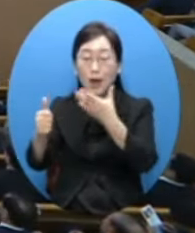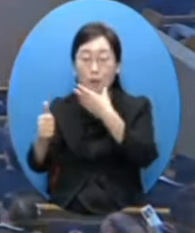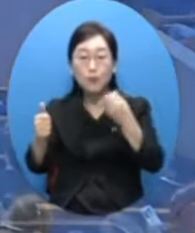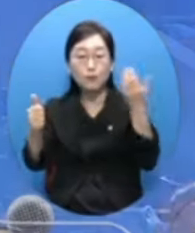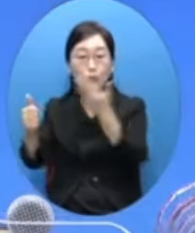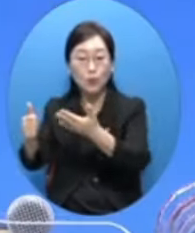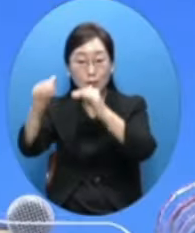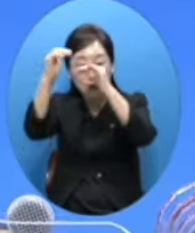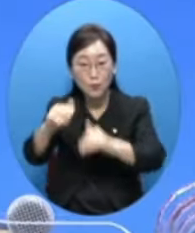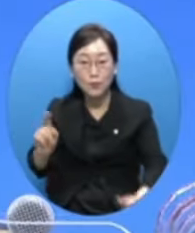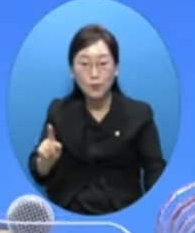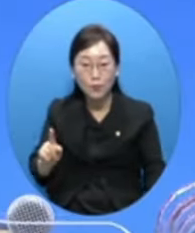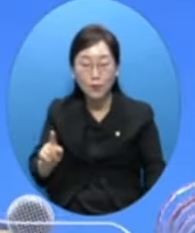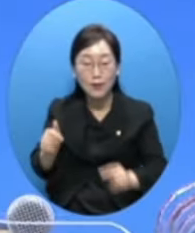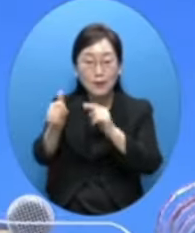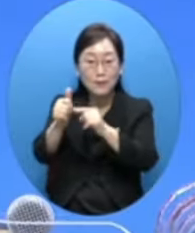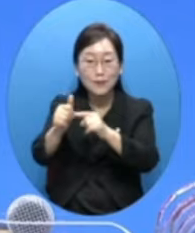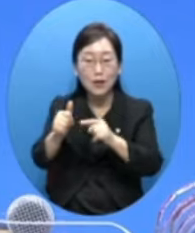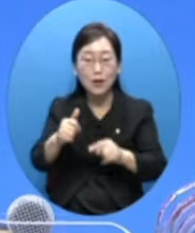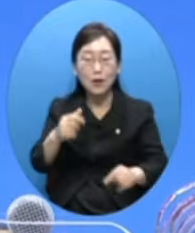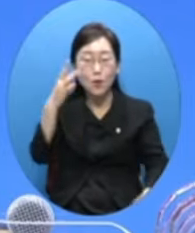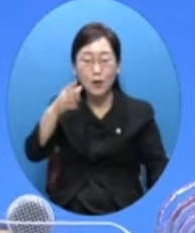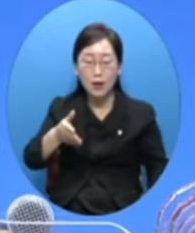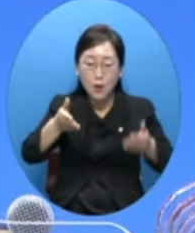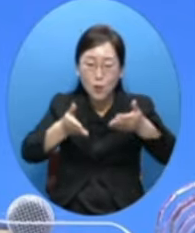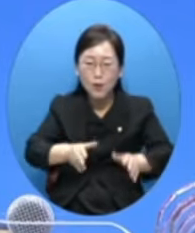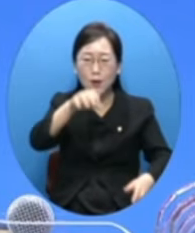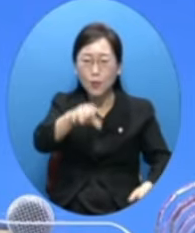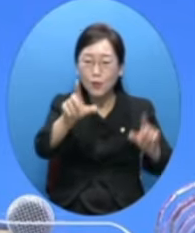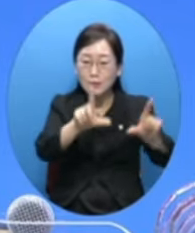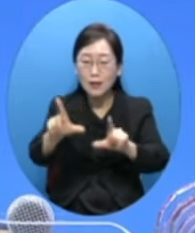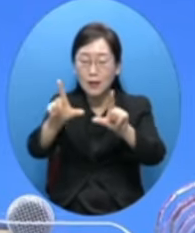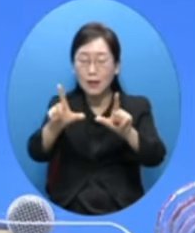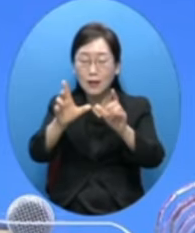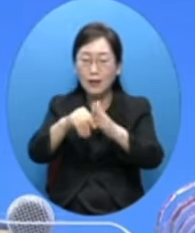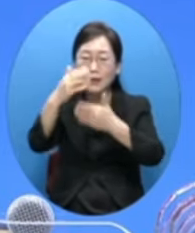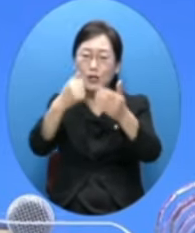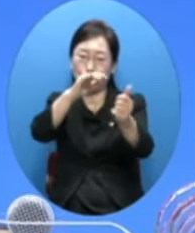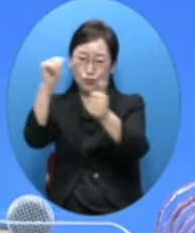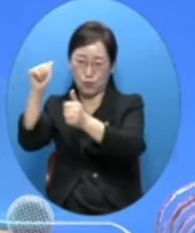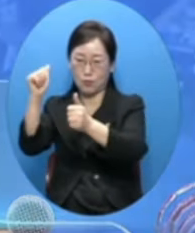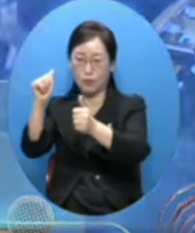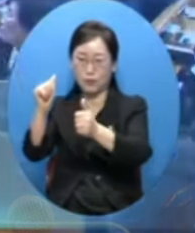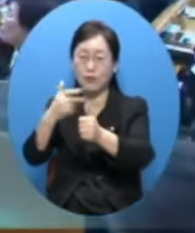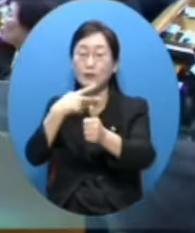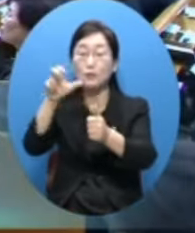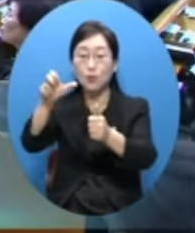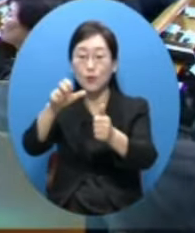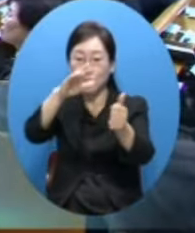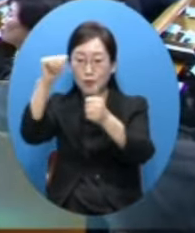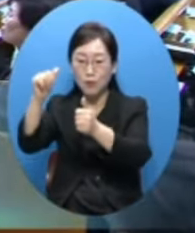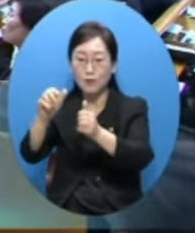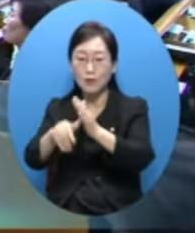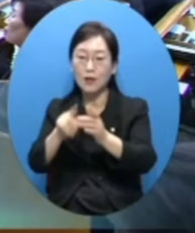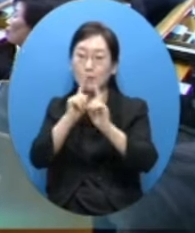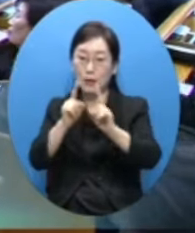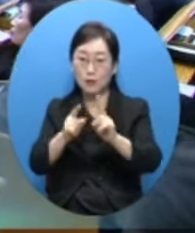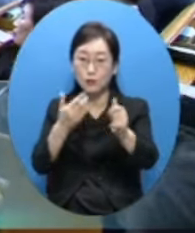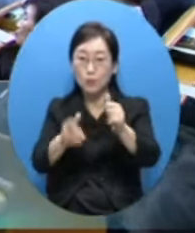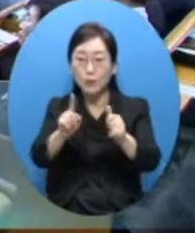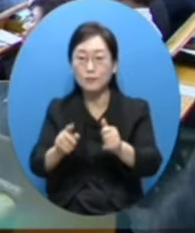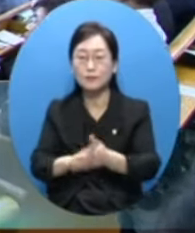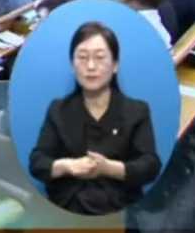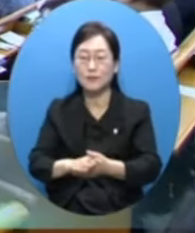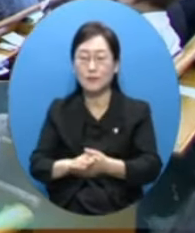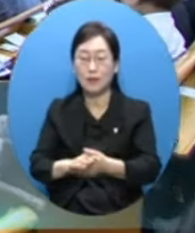그가 갈대우르에 살 때 75세 때 그를 부르시면서 주신 말씀이 창세기 12장 2절로 3절입니다. 내가 너로 큰 민족을